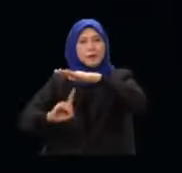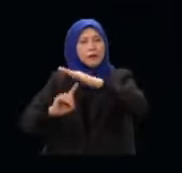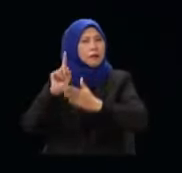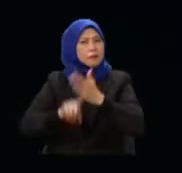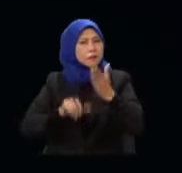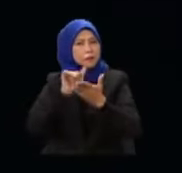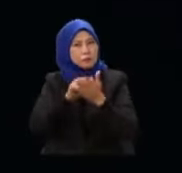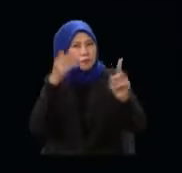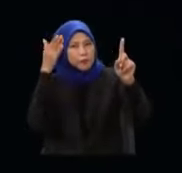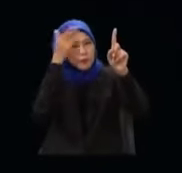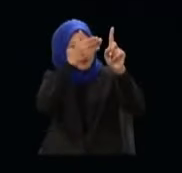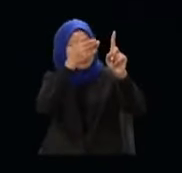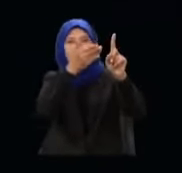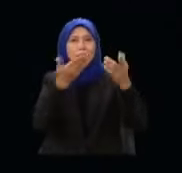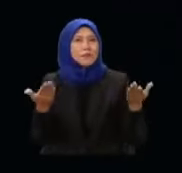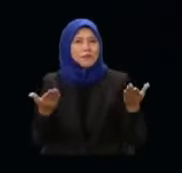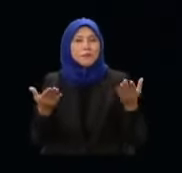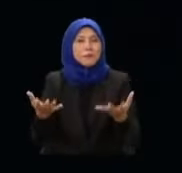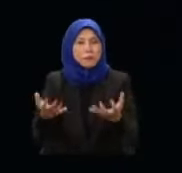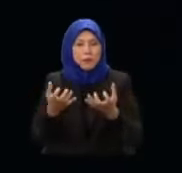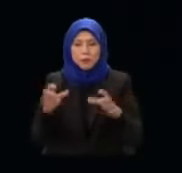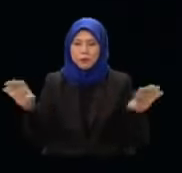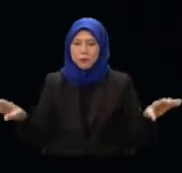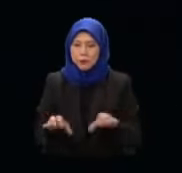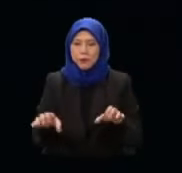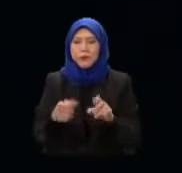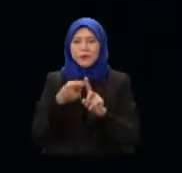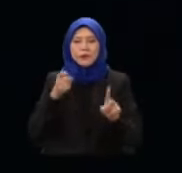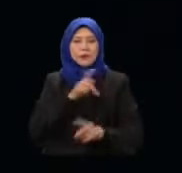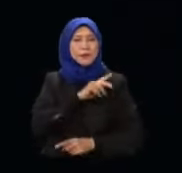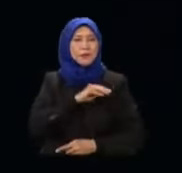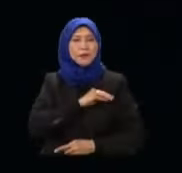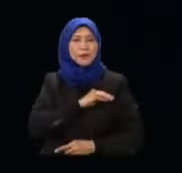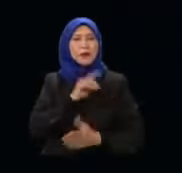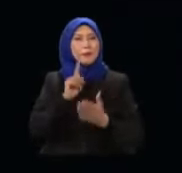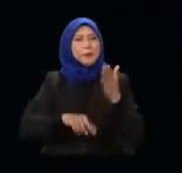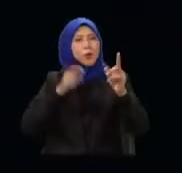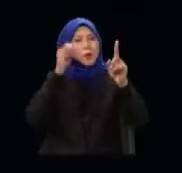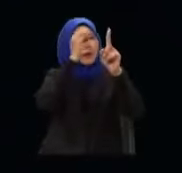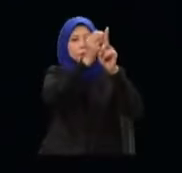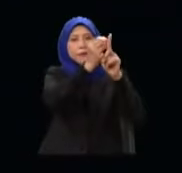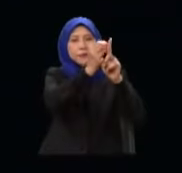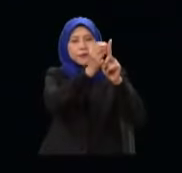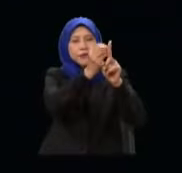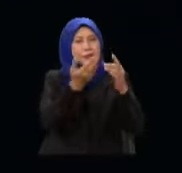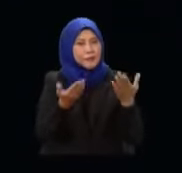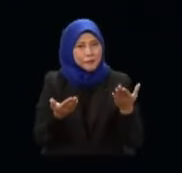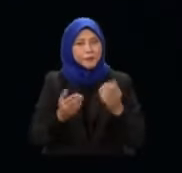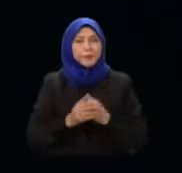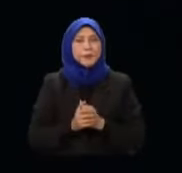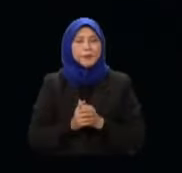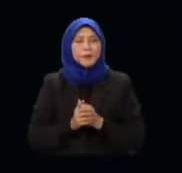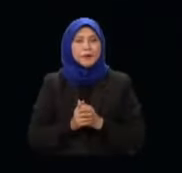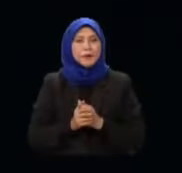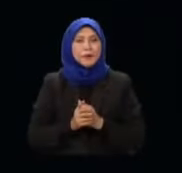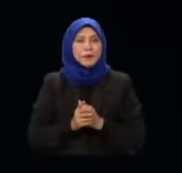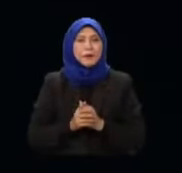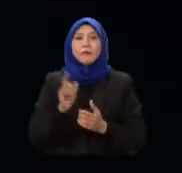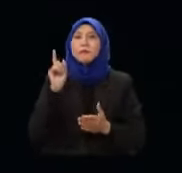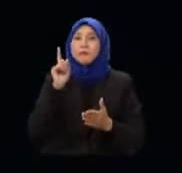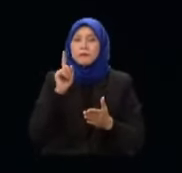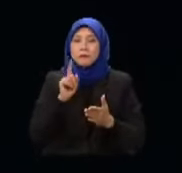sebenarnya misi dan DC yang mau dilakukan oleh pihak Kementerian afrojectic nya Eh apel apel